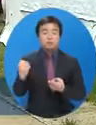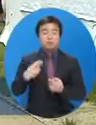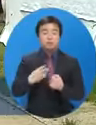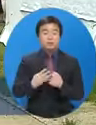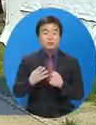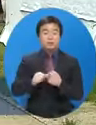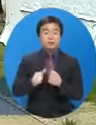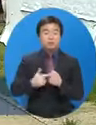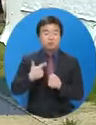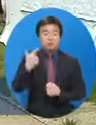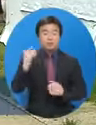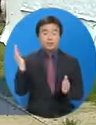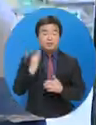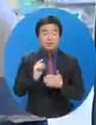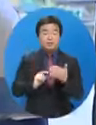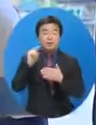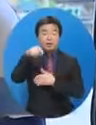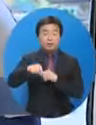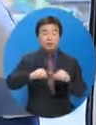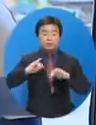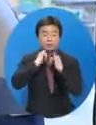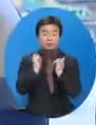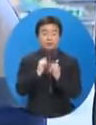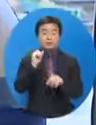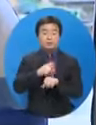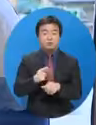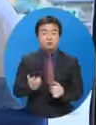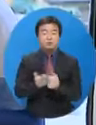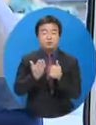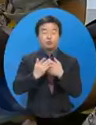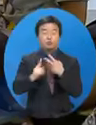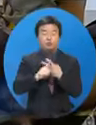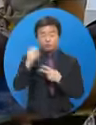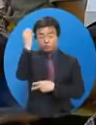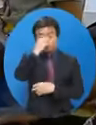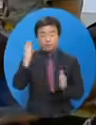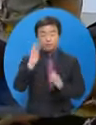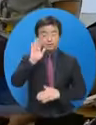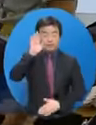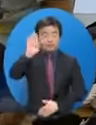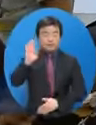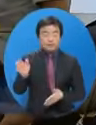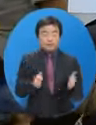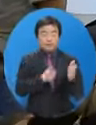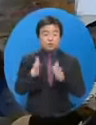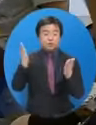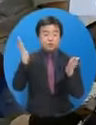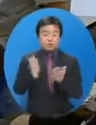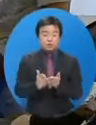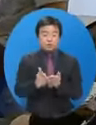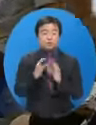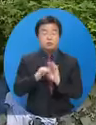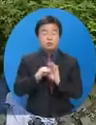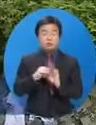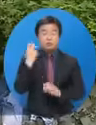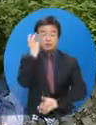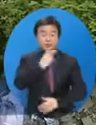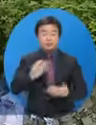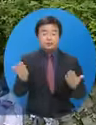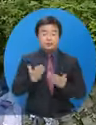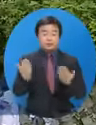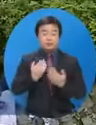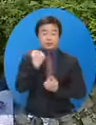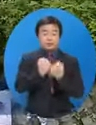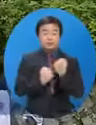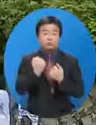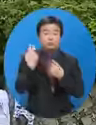고학년이라면 사회성을 기를 수 있는 야외 활동에 중고등학생은 진학 목표를 염두에 두고 진로를 탐색할 수 있는 캠프에 도전해